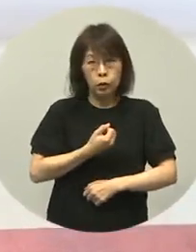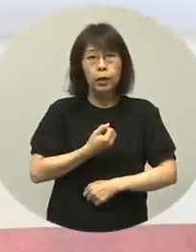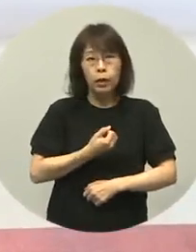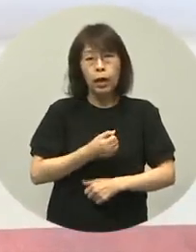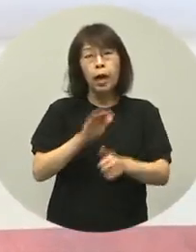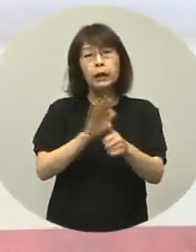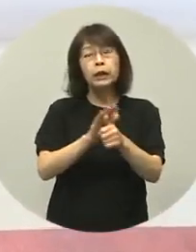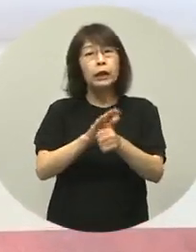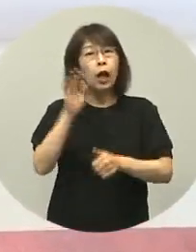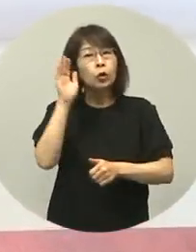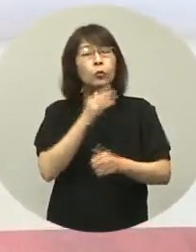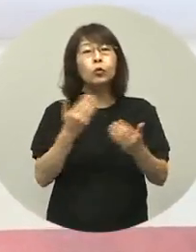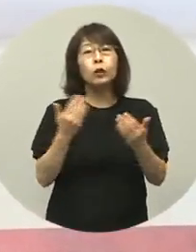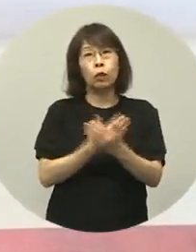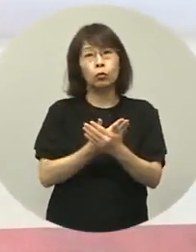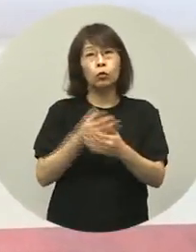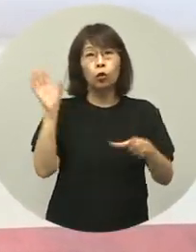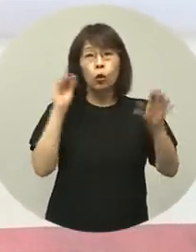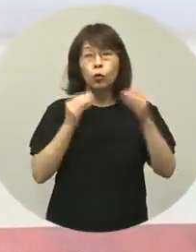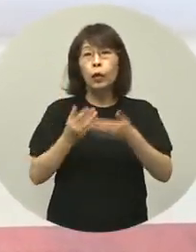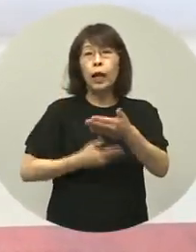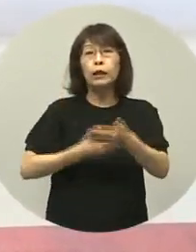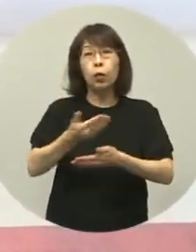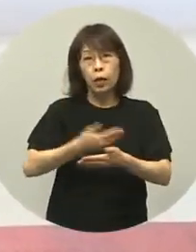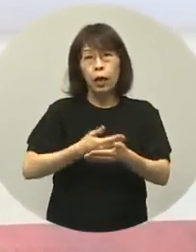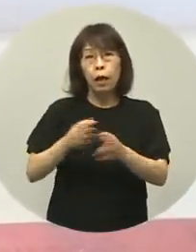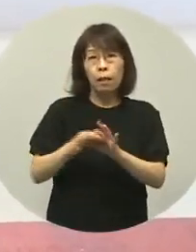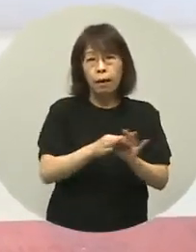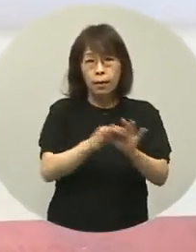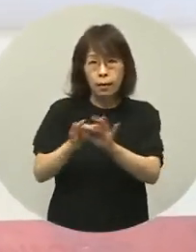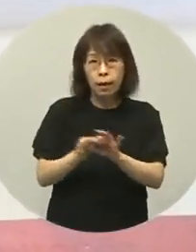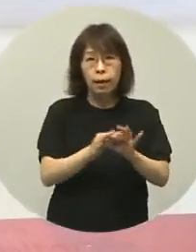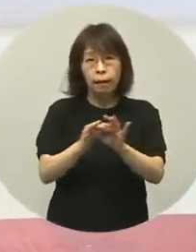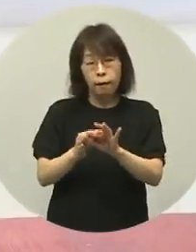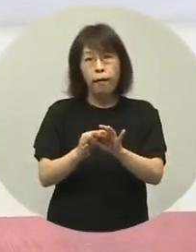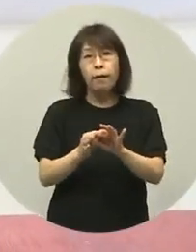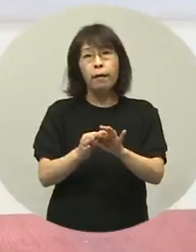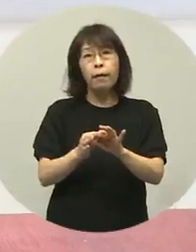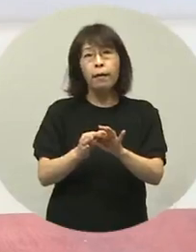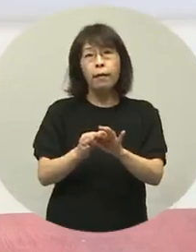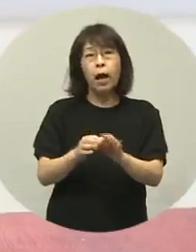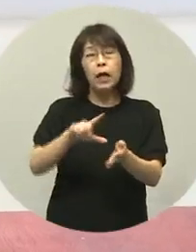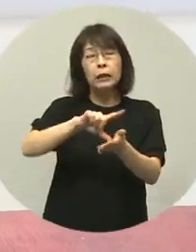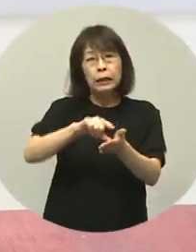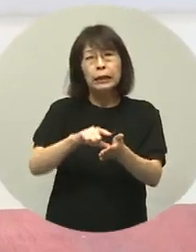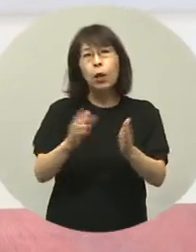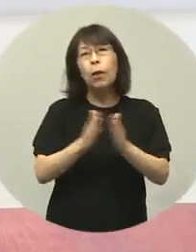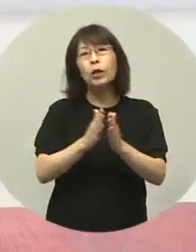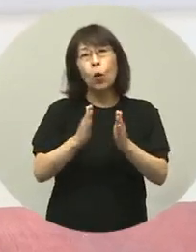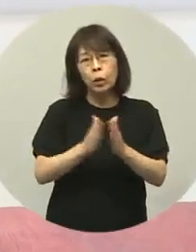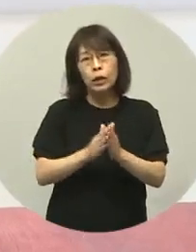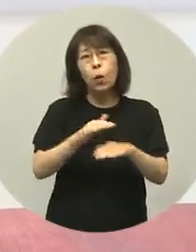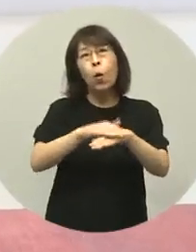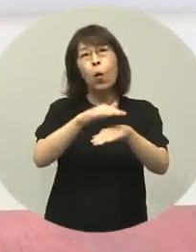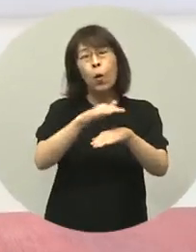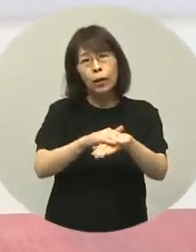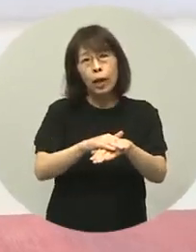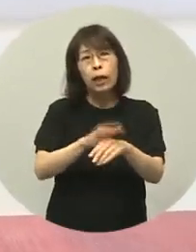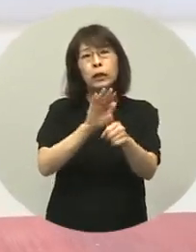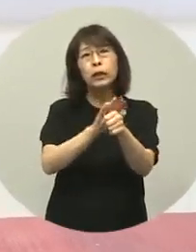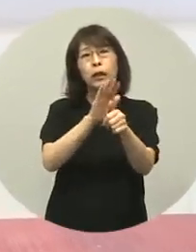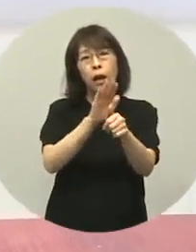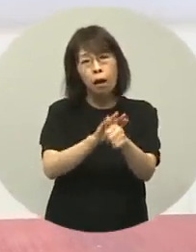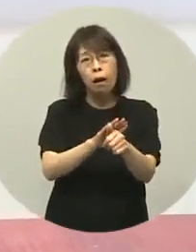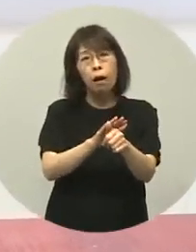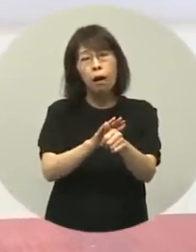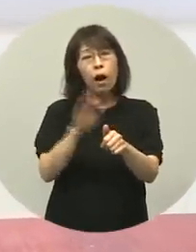ですとか、情報のやり取りとか、あと連携という形で非常にこのやっぱり地域を巻き込んだ中での支援というのがすご